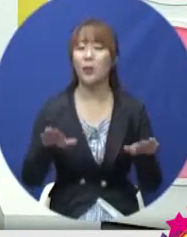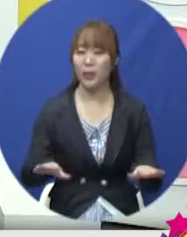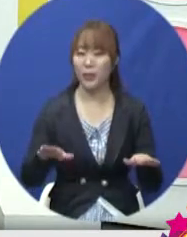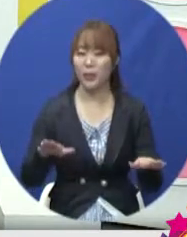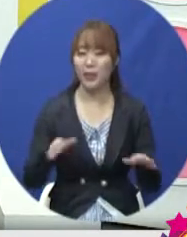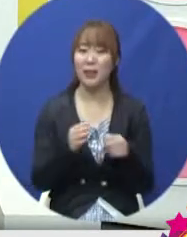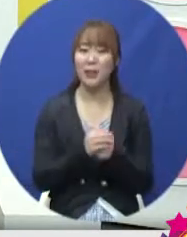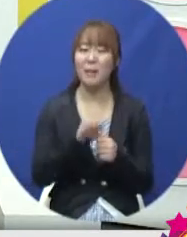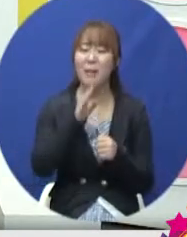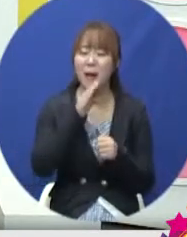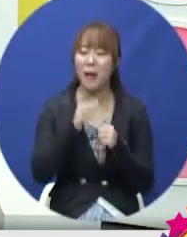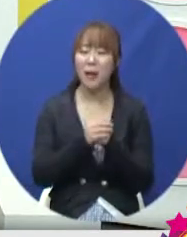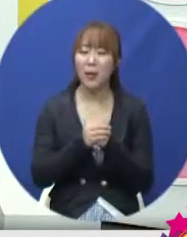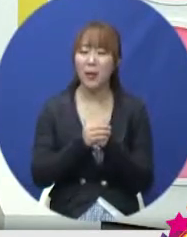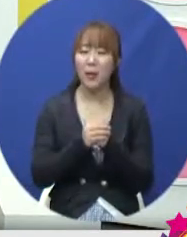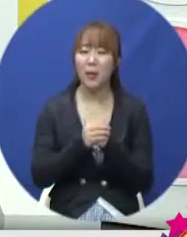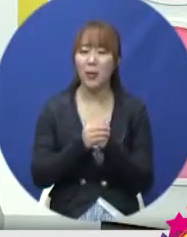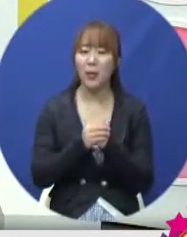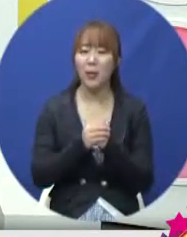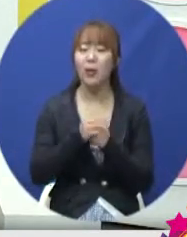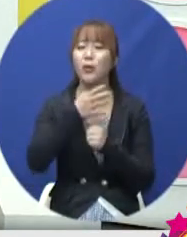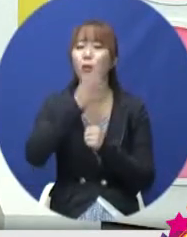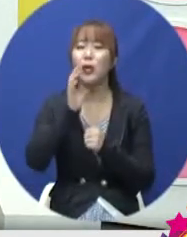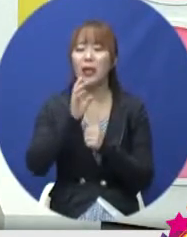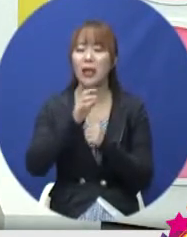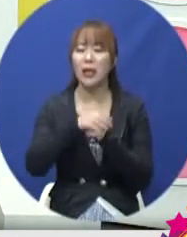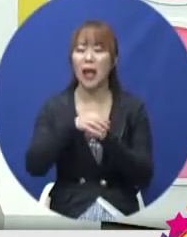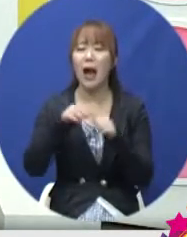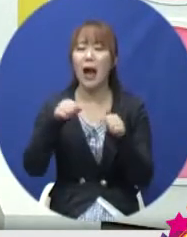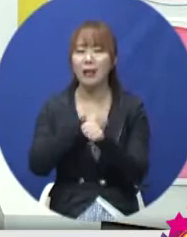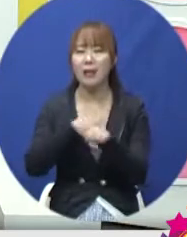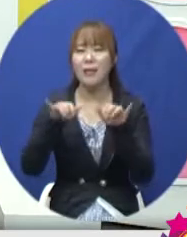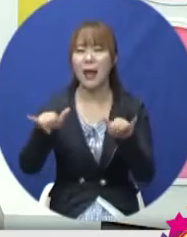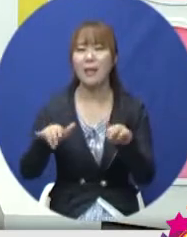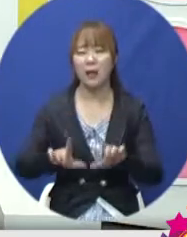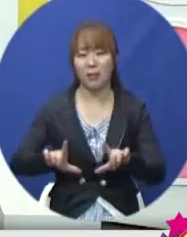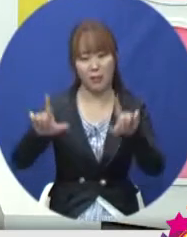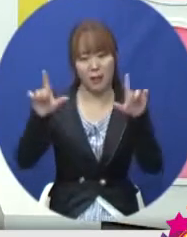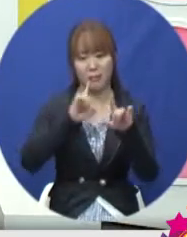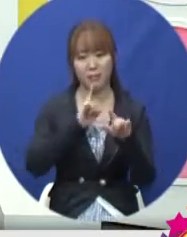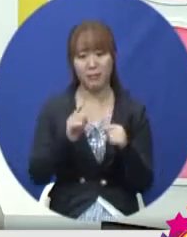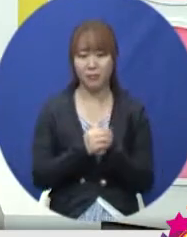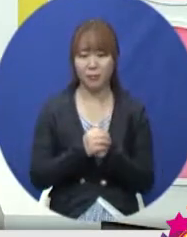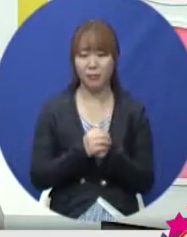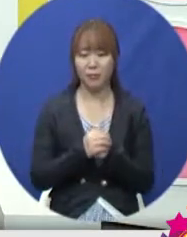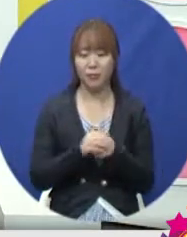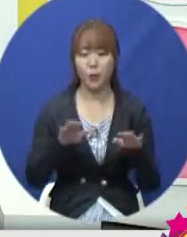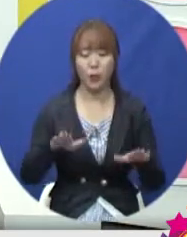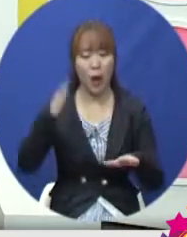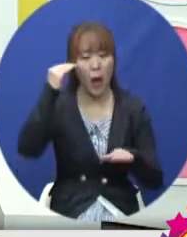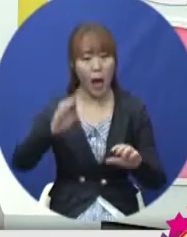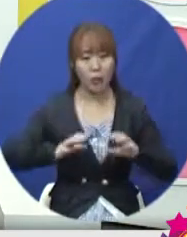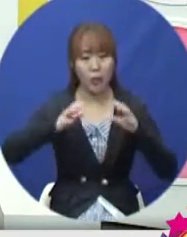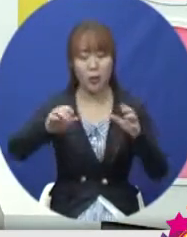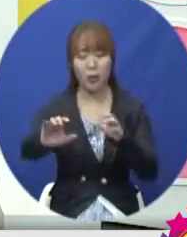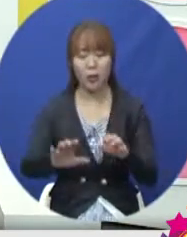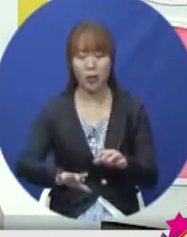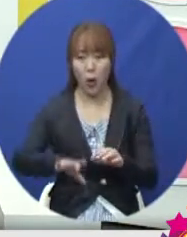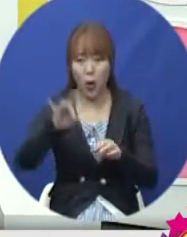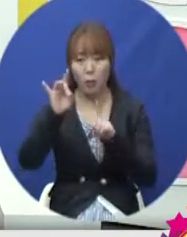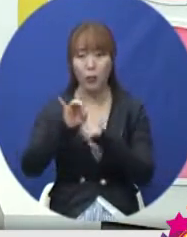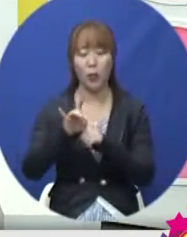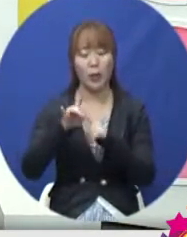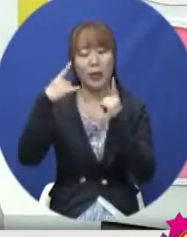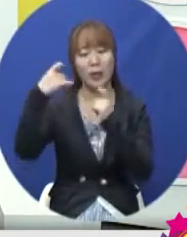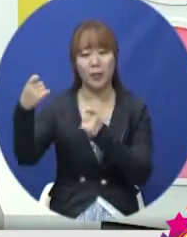오늘이 바로 노인 학대 예방의 날이랍니다. 아, 그렇군요. 네. 자, 우리나라에서는 올해 처음으로 기념을